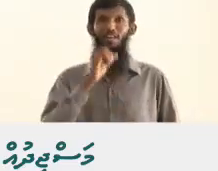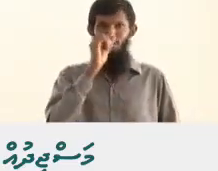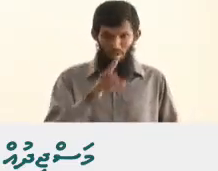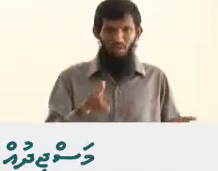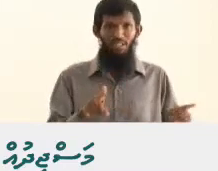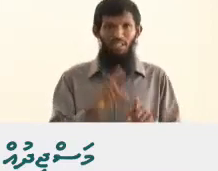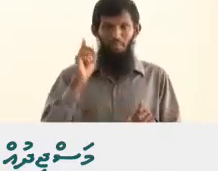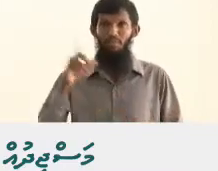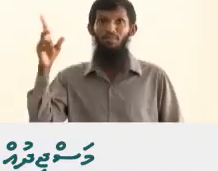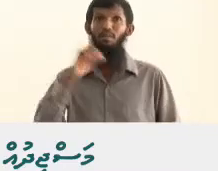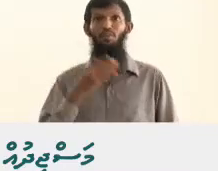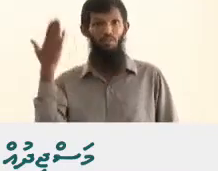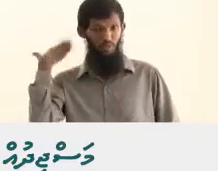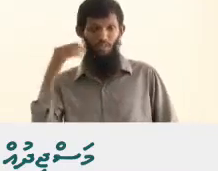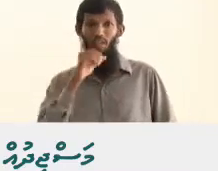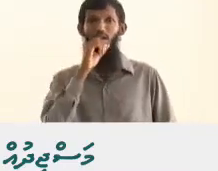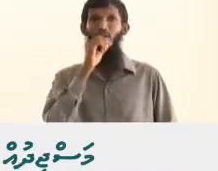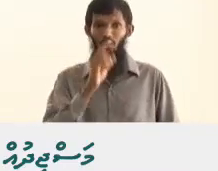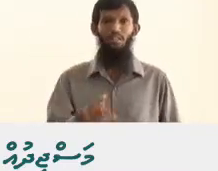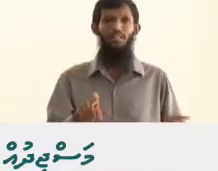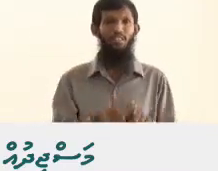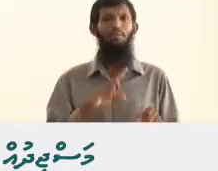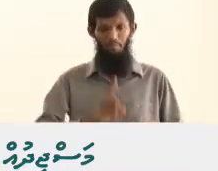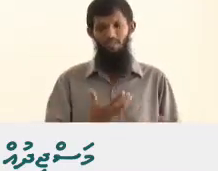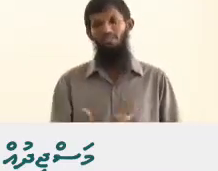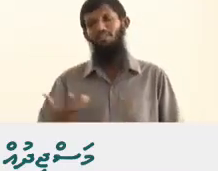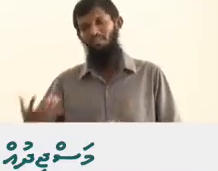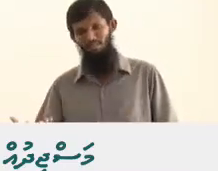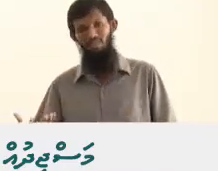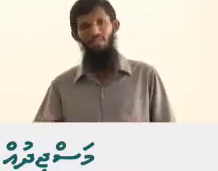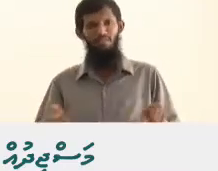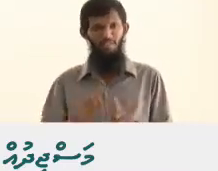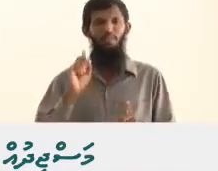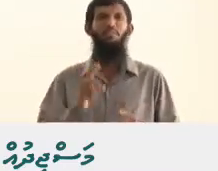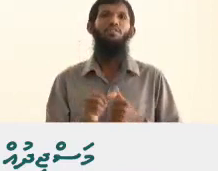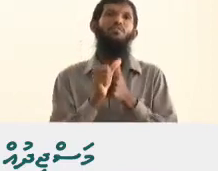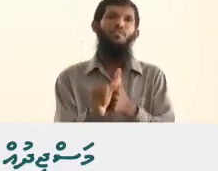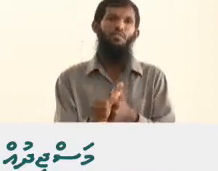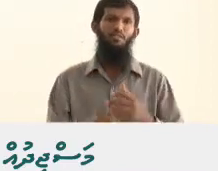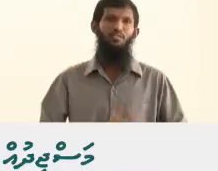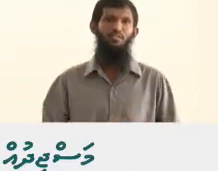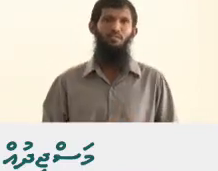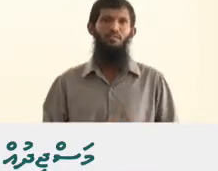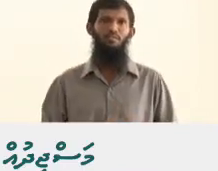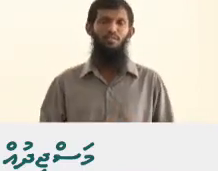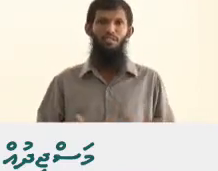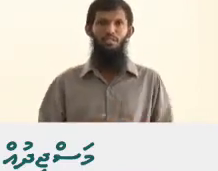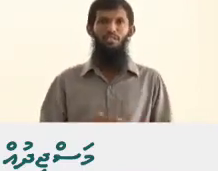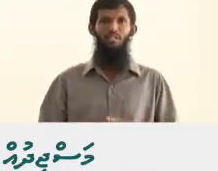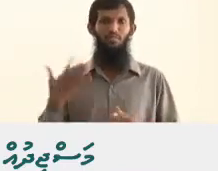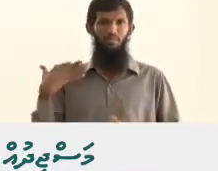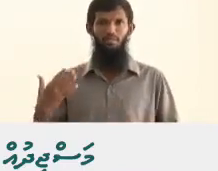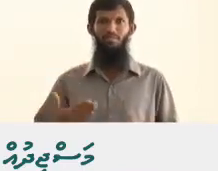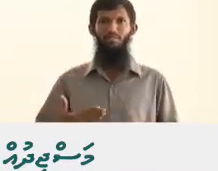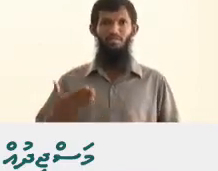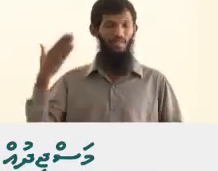tahuga hifanjehe umar gufan muslimun ge lashkara agen sham karay wada agen ne magmati ga